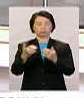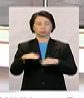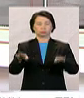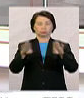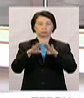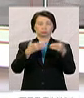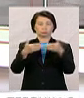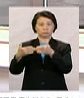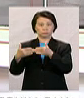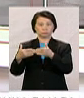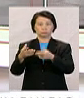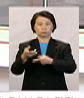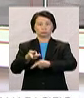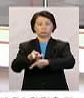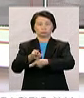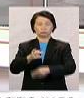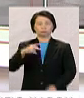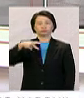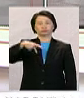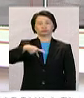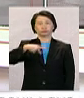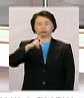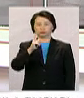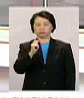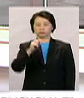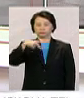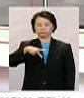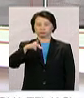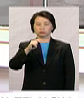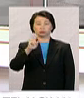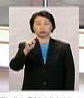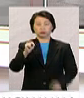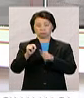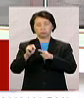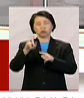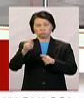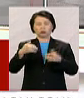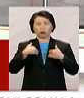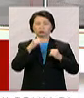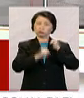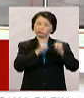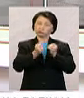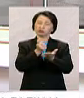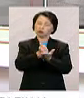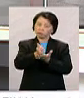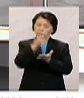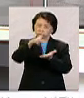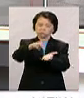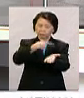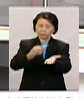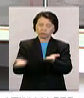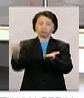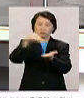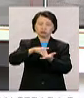Selanjutnya, peminjam Perbadanan Tabung Pendidikan Tinggi Nasional PTPTN perlu mempunyai sikap amanah untuk membayar